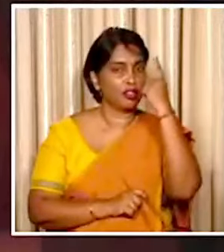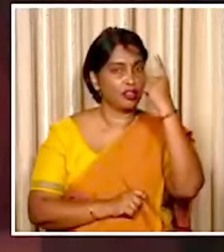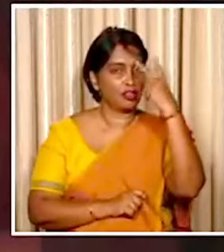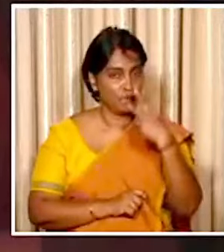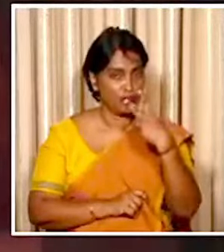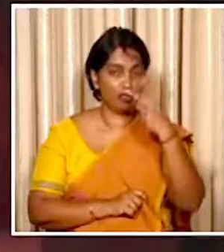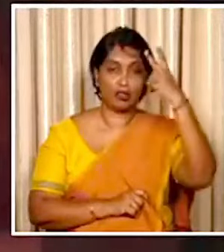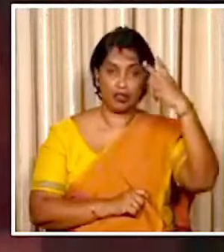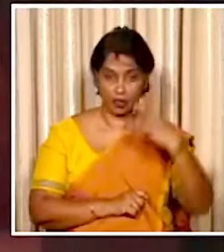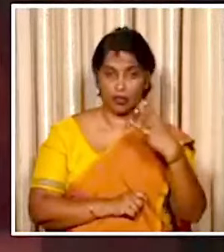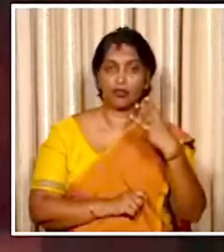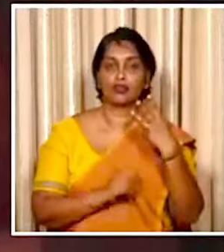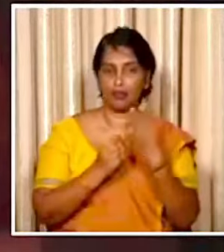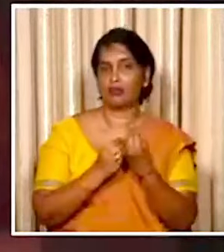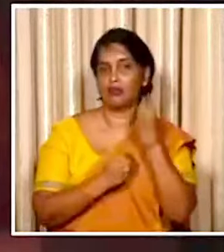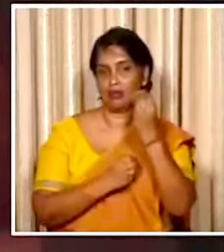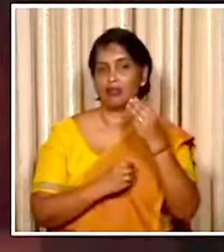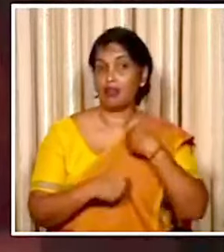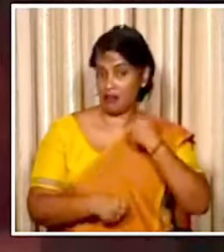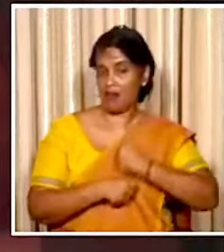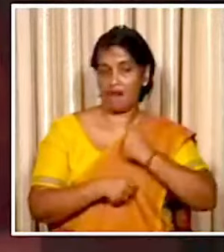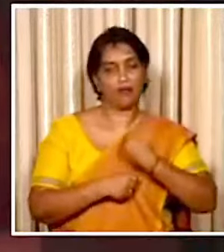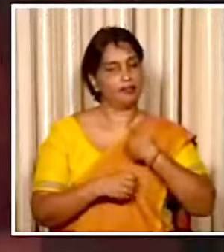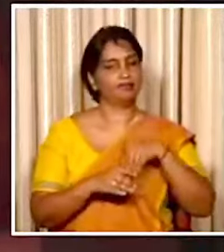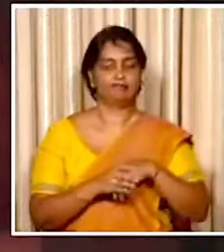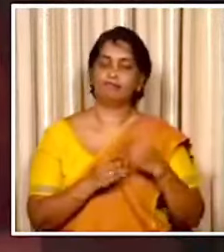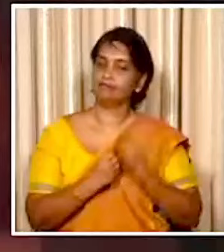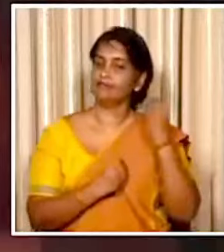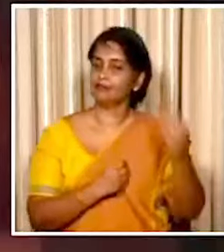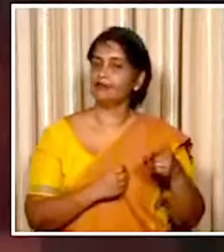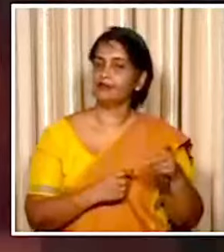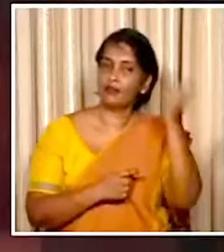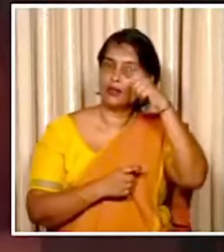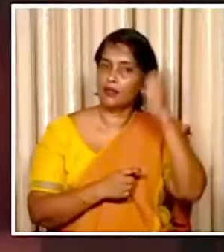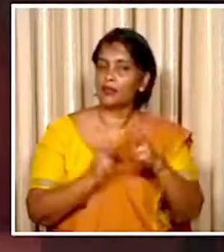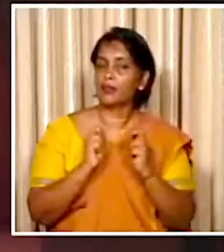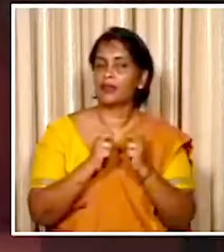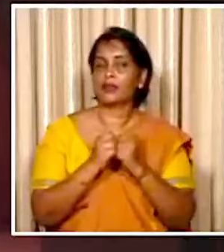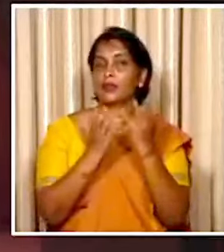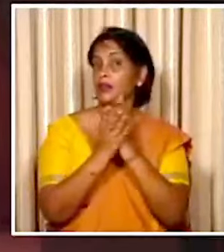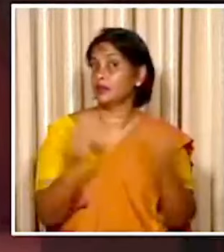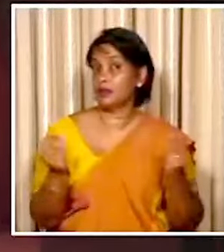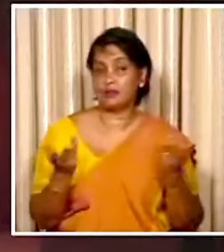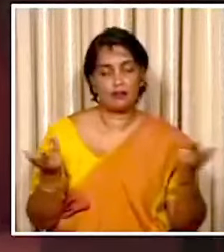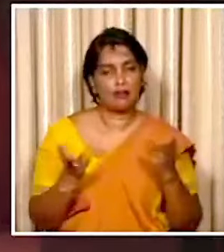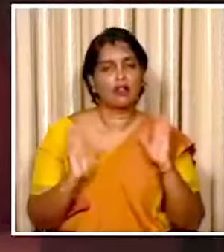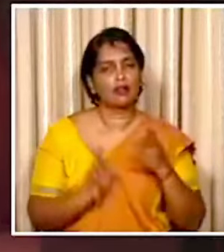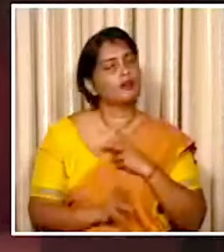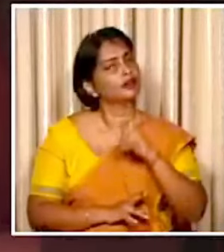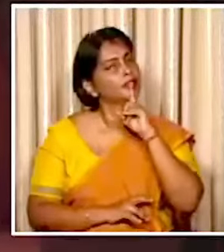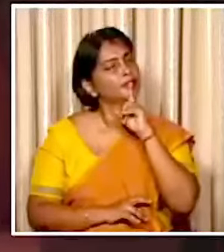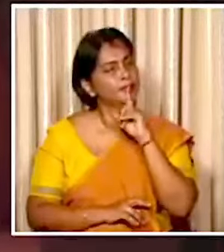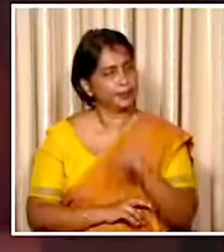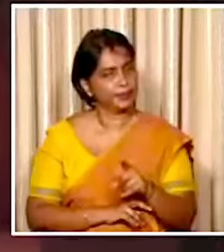ලබා දෙන්නට අපි ප්‍රතිඥාවක් දෙනවා අපේ රජයක් තුළ. එතනින් මේ වැටුප් විෂමතාවය විසඳෙන්නේ නැහැ. ඉතින් මම මේ ඔබතුමාගෙන්